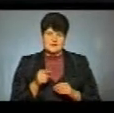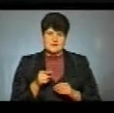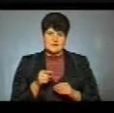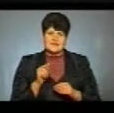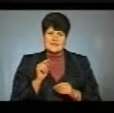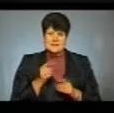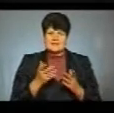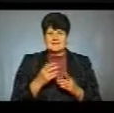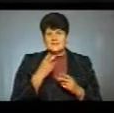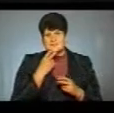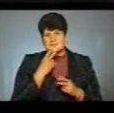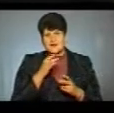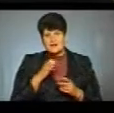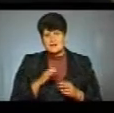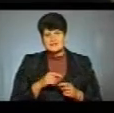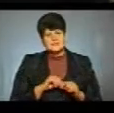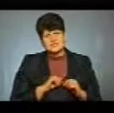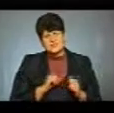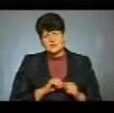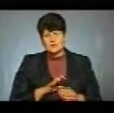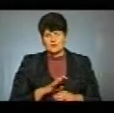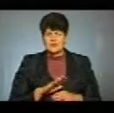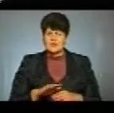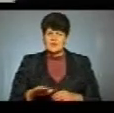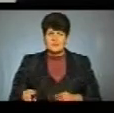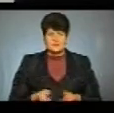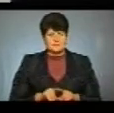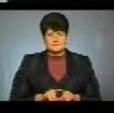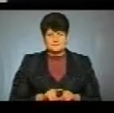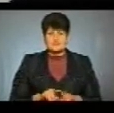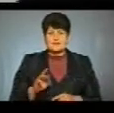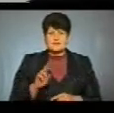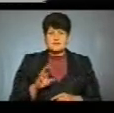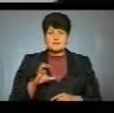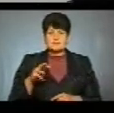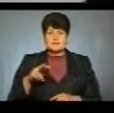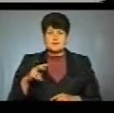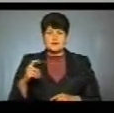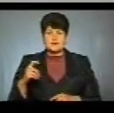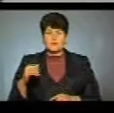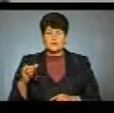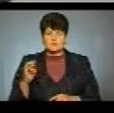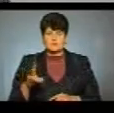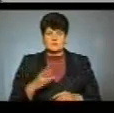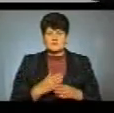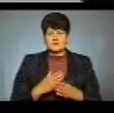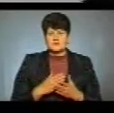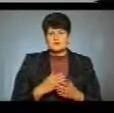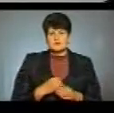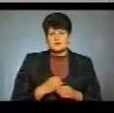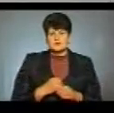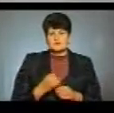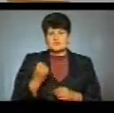ті, які вони де сміялися, бо то так щиро були, як діти. Ярослав Сміхун працює в 6-й пожежно-рятувальній частині Чортківського